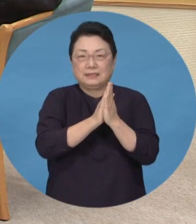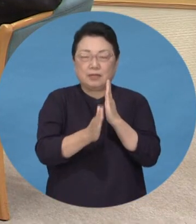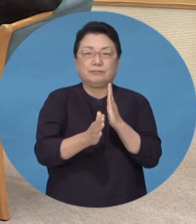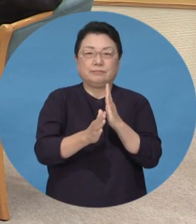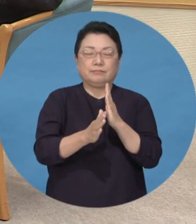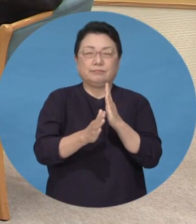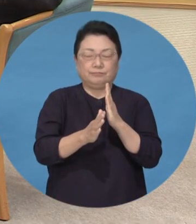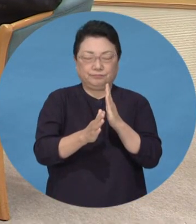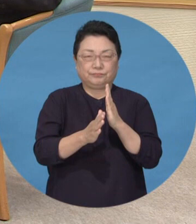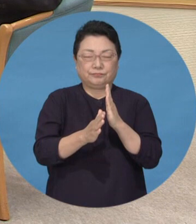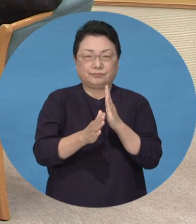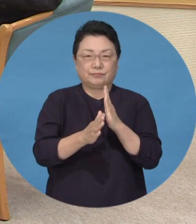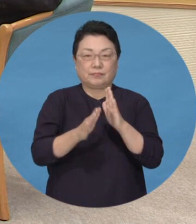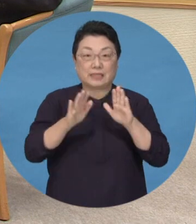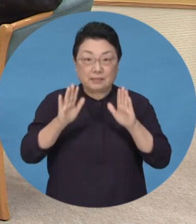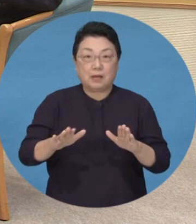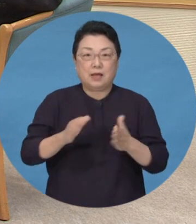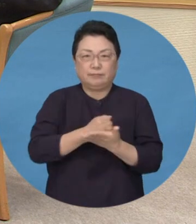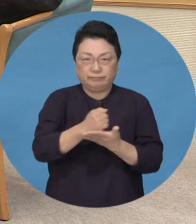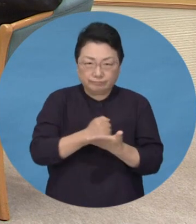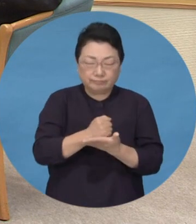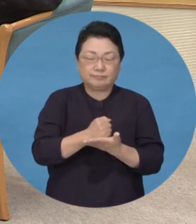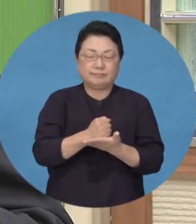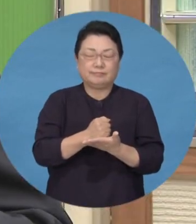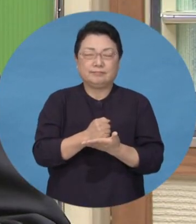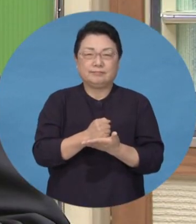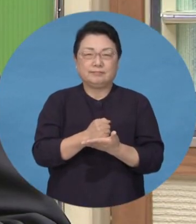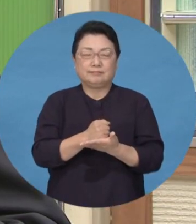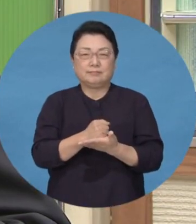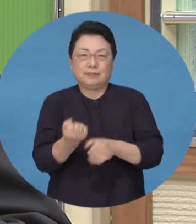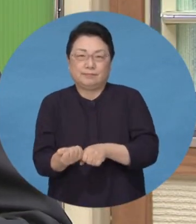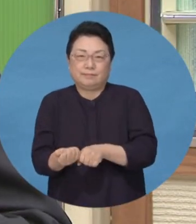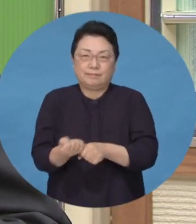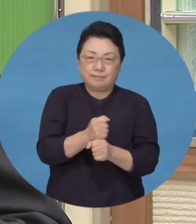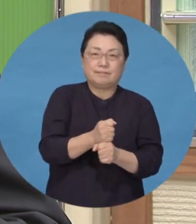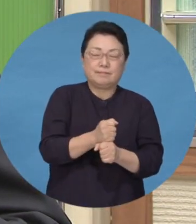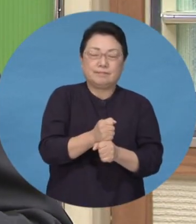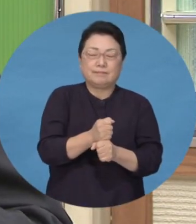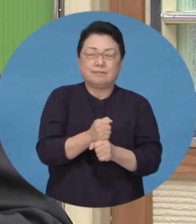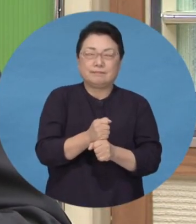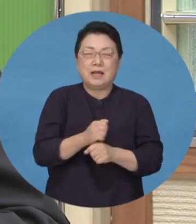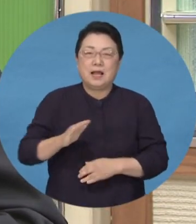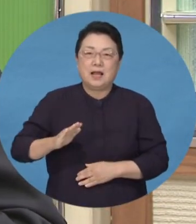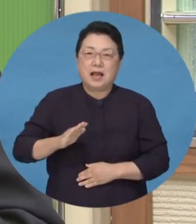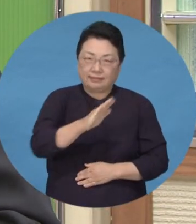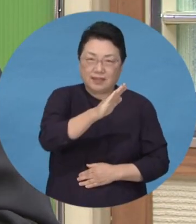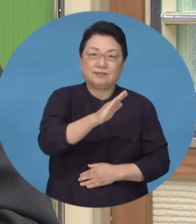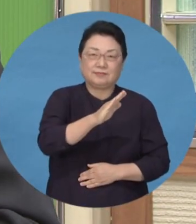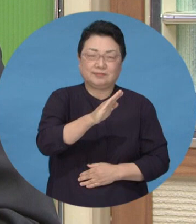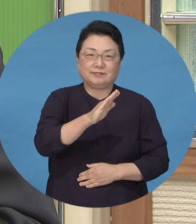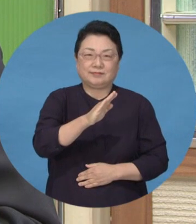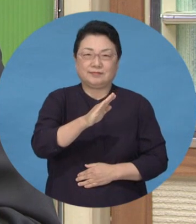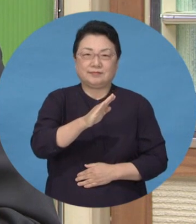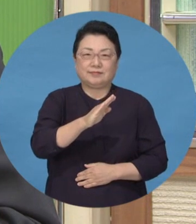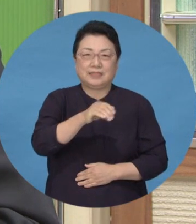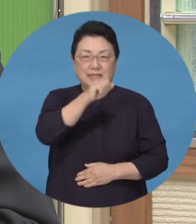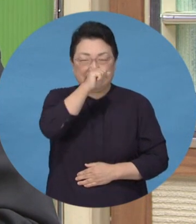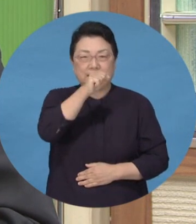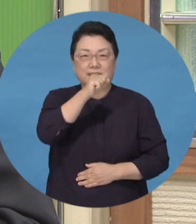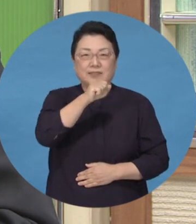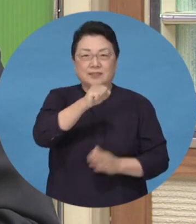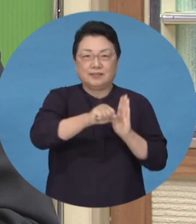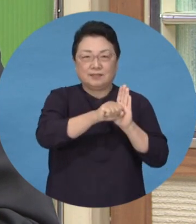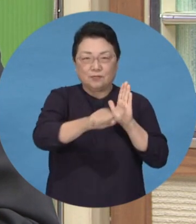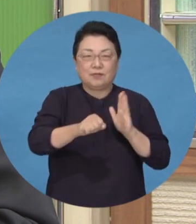とこの機会にあの立て直す立て直すというか本来の姿に持ってくる